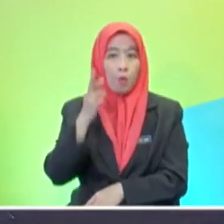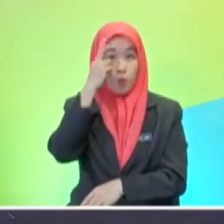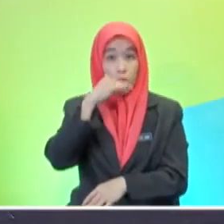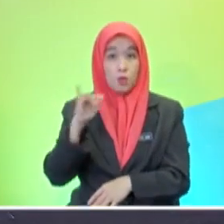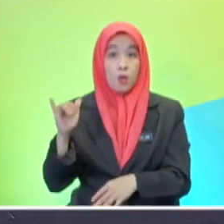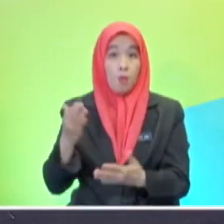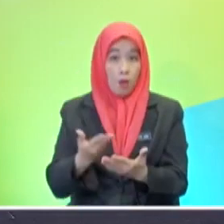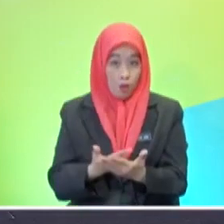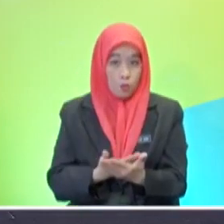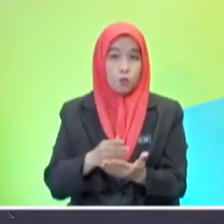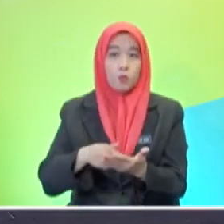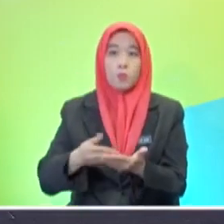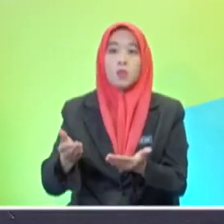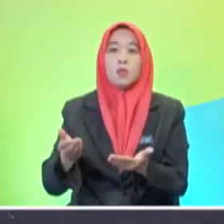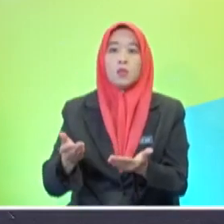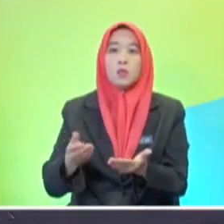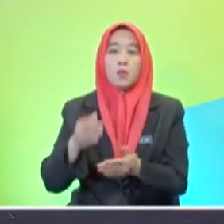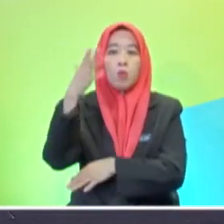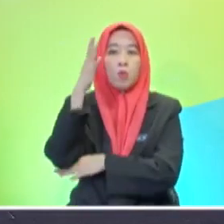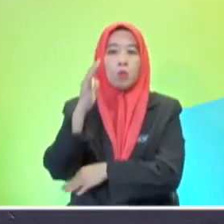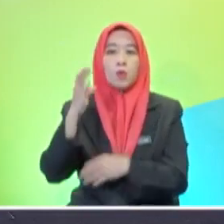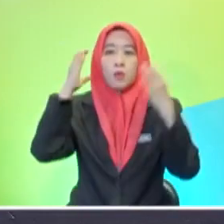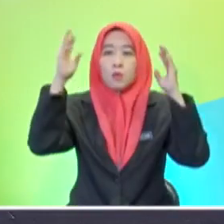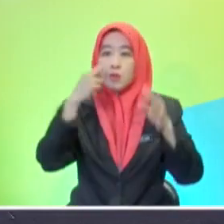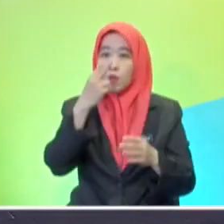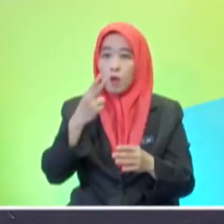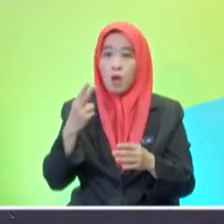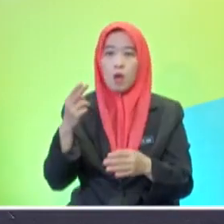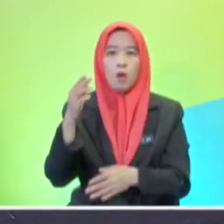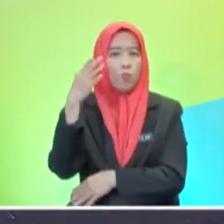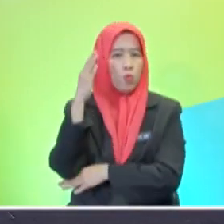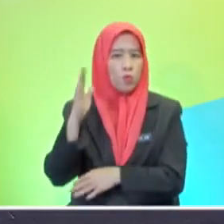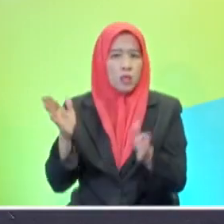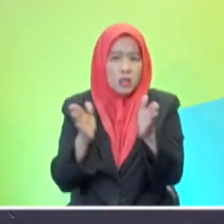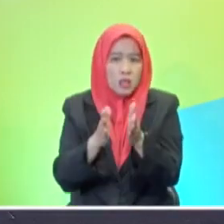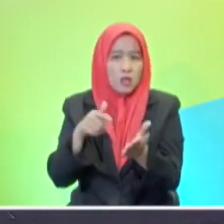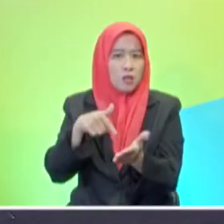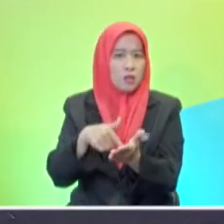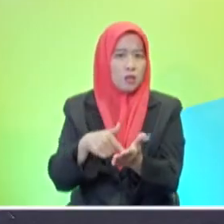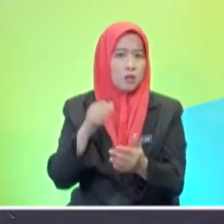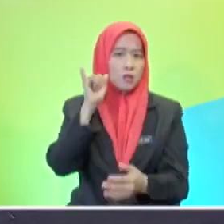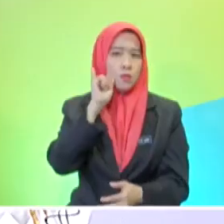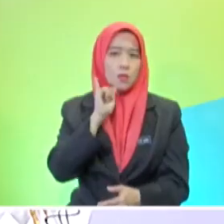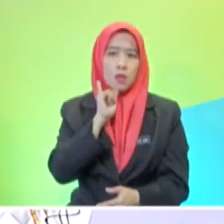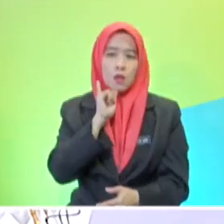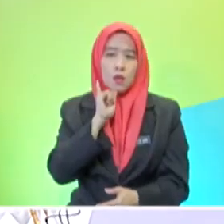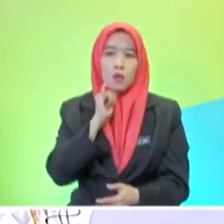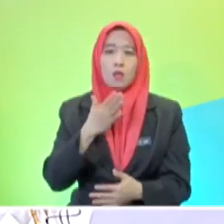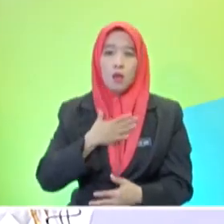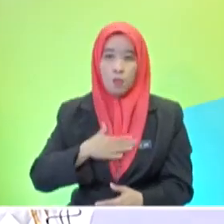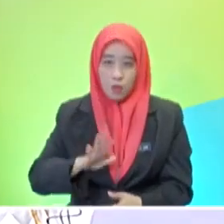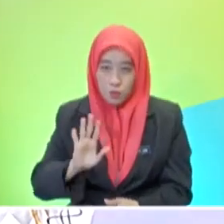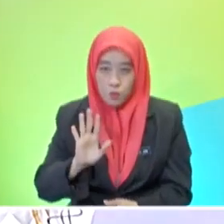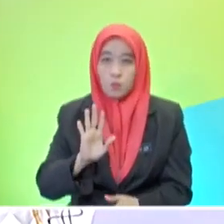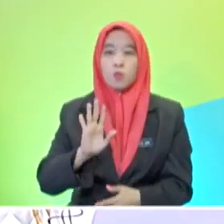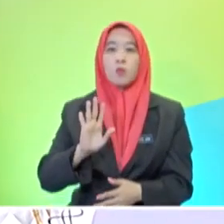pokok ya. Baru je cikgu. Cikgu nampak pokok tu masih kecil lagi tau. Syafiqah. Ya. Sabar dulu.